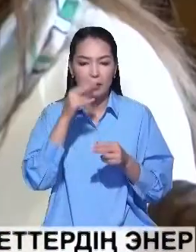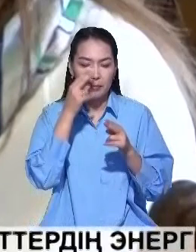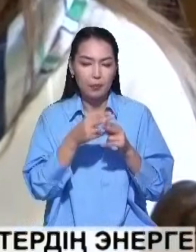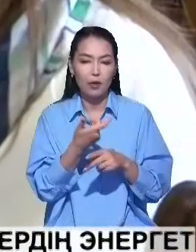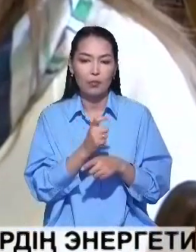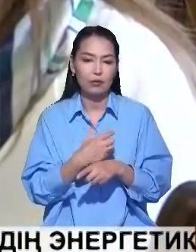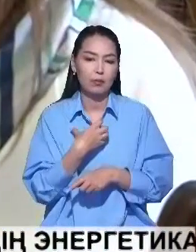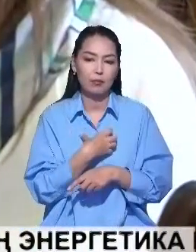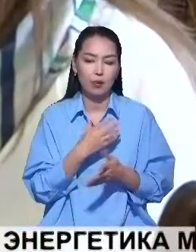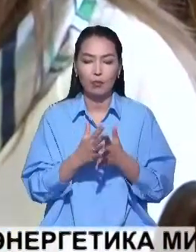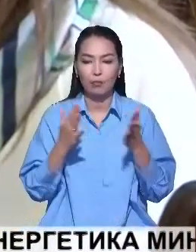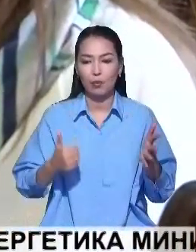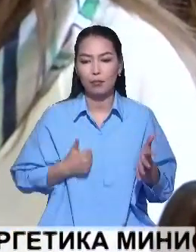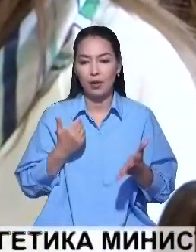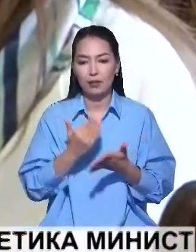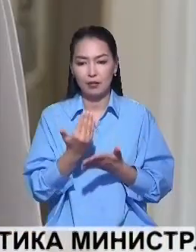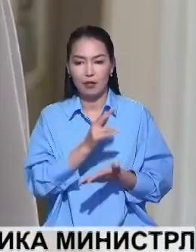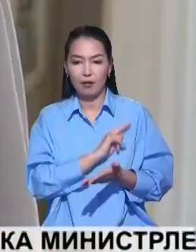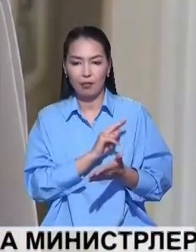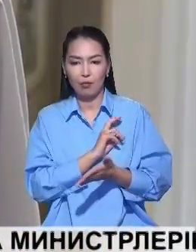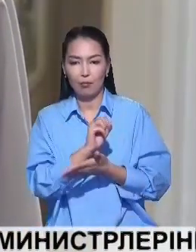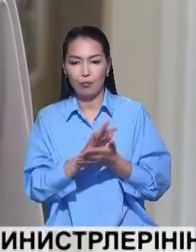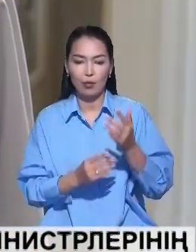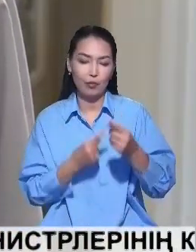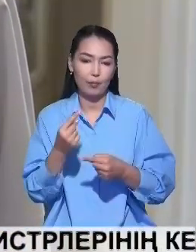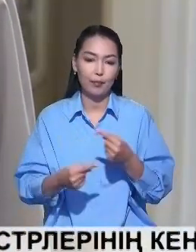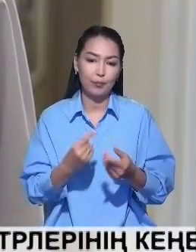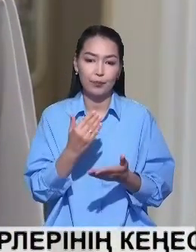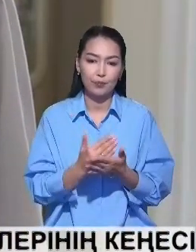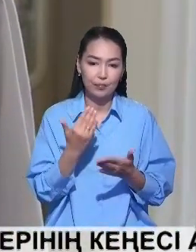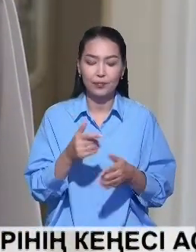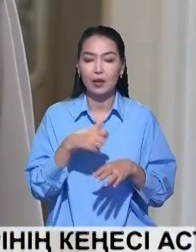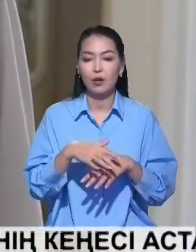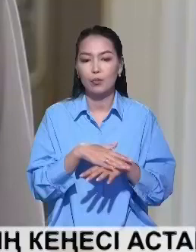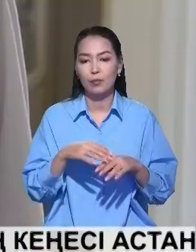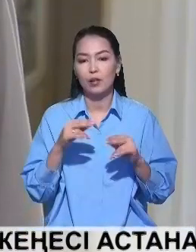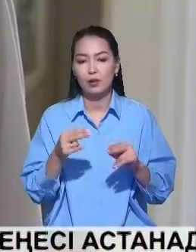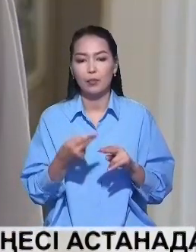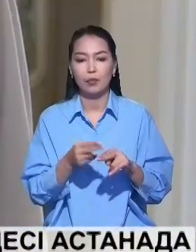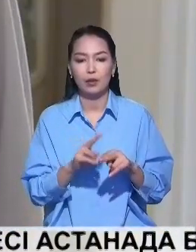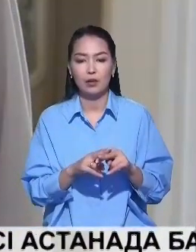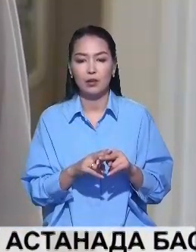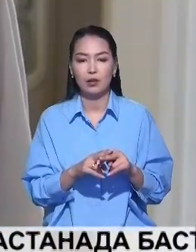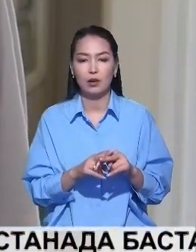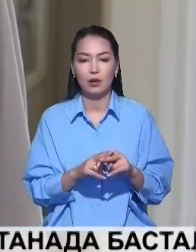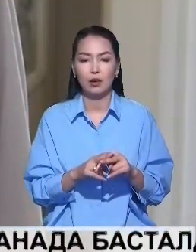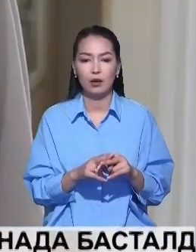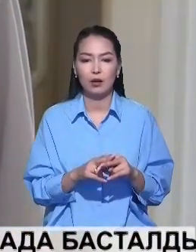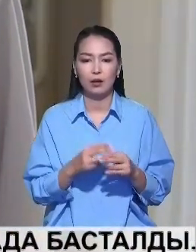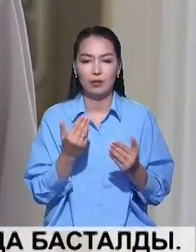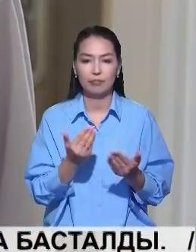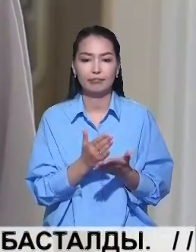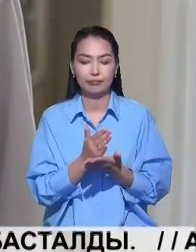қашанда мақтаныш. Әкеміздің құдаларына үш балам полковник мен генерал болдым деп әкемнің мақтанғанын өзім